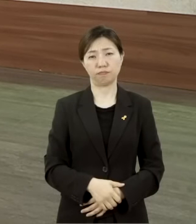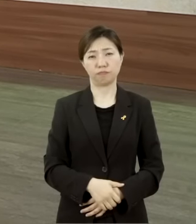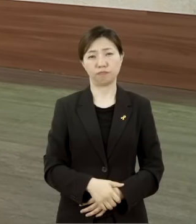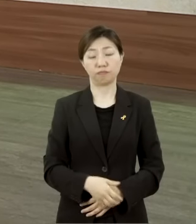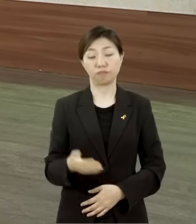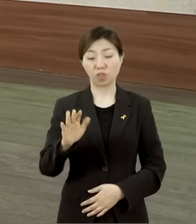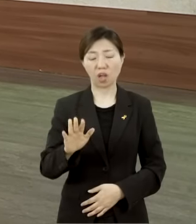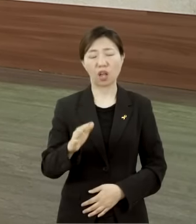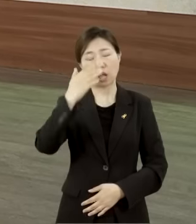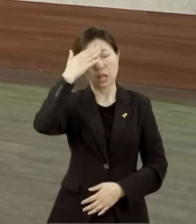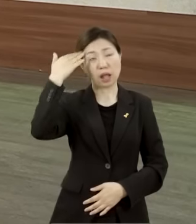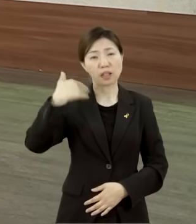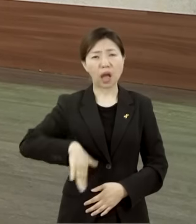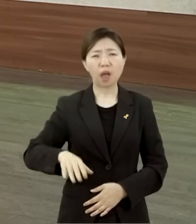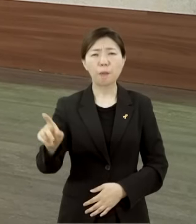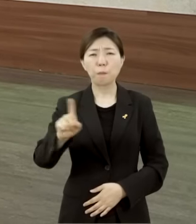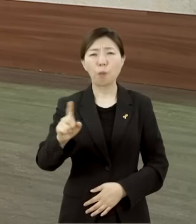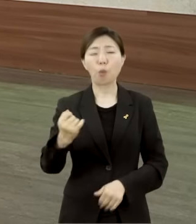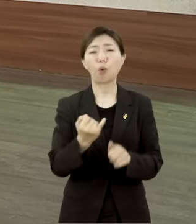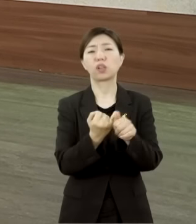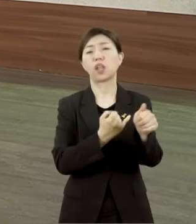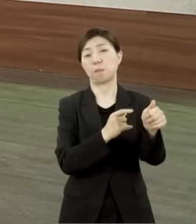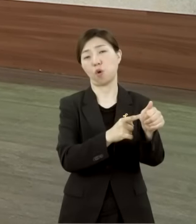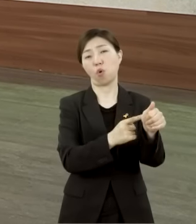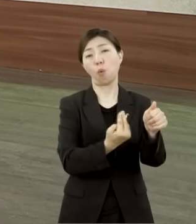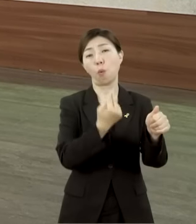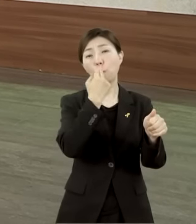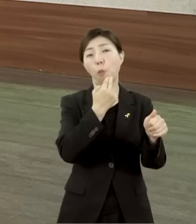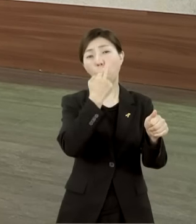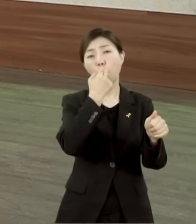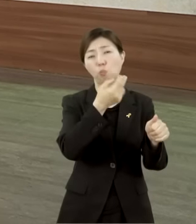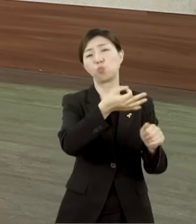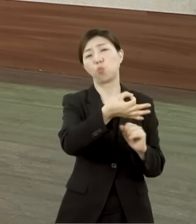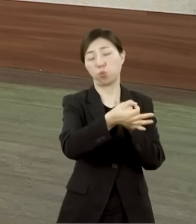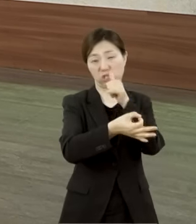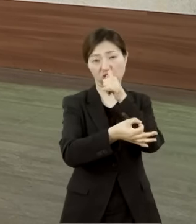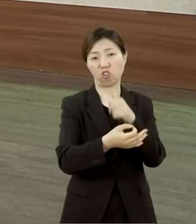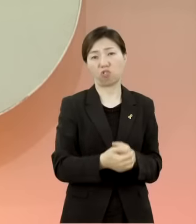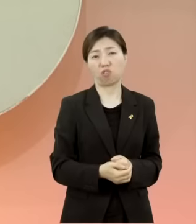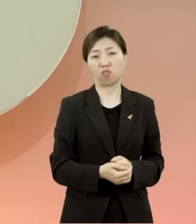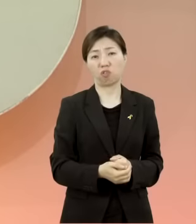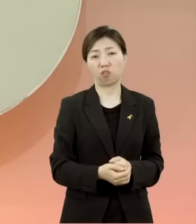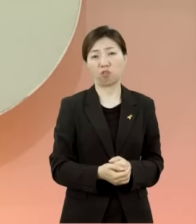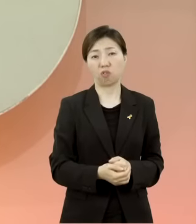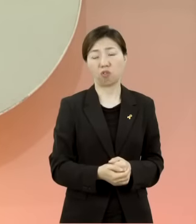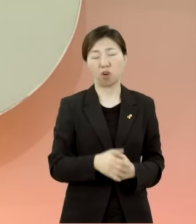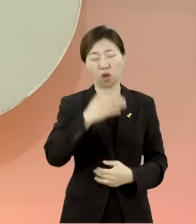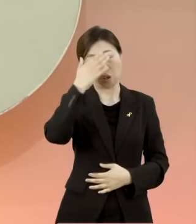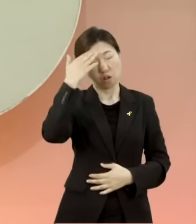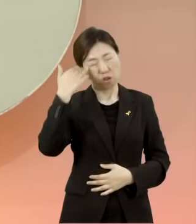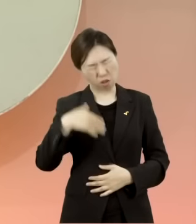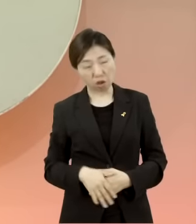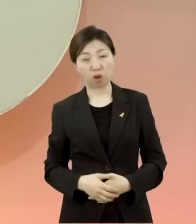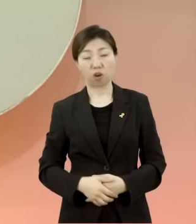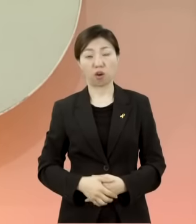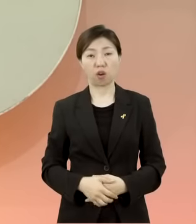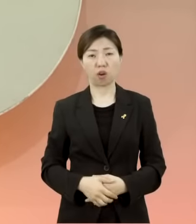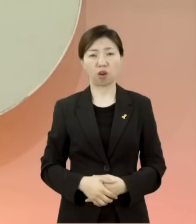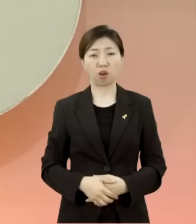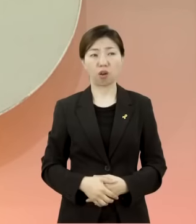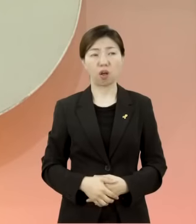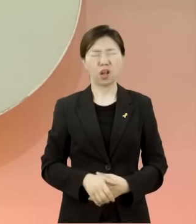슬프겠지 보험금이 많이 나왔대요 그나마 다행이죠 또 사람이 먹고 사는데 돈이 없으면 안